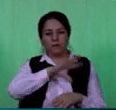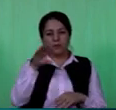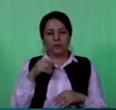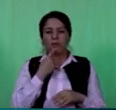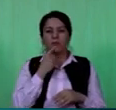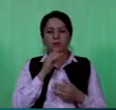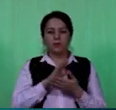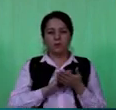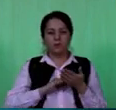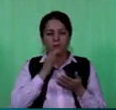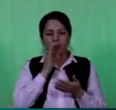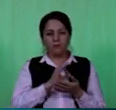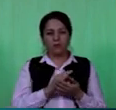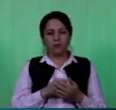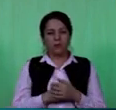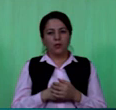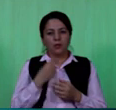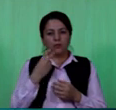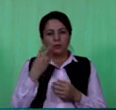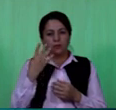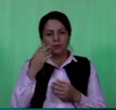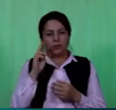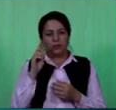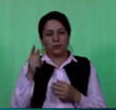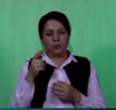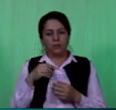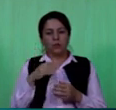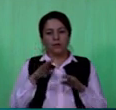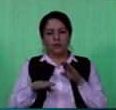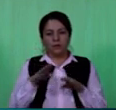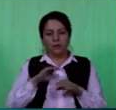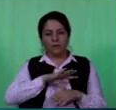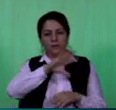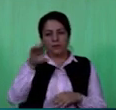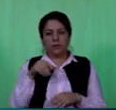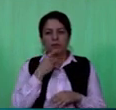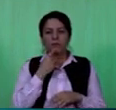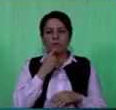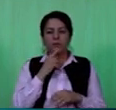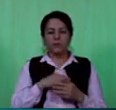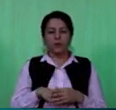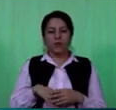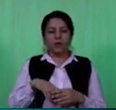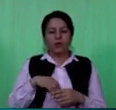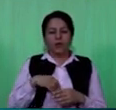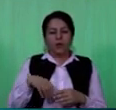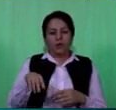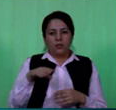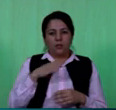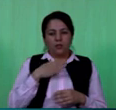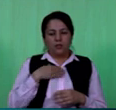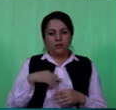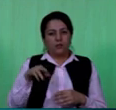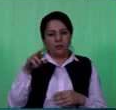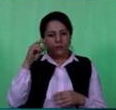запишем ответ 24 килограмма весят все конфеты я уверена ребята что с домашним заданием